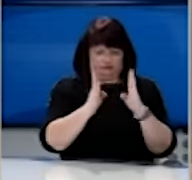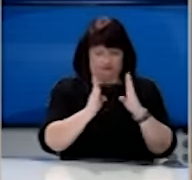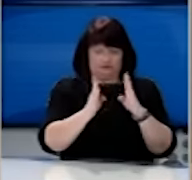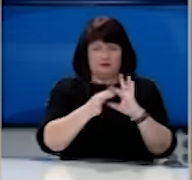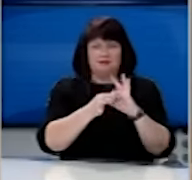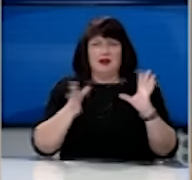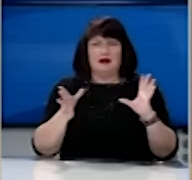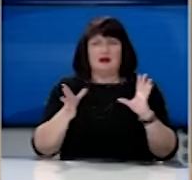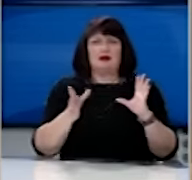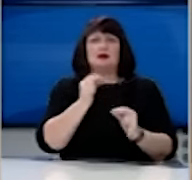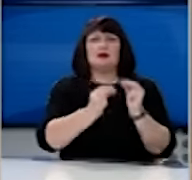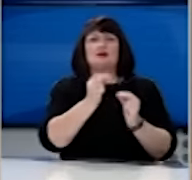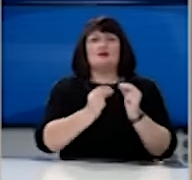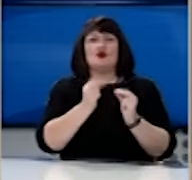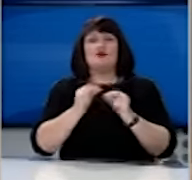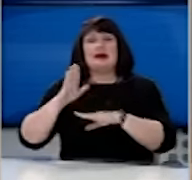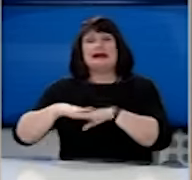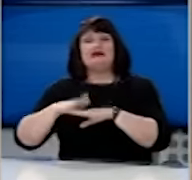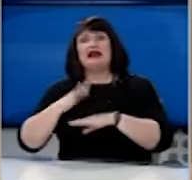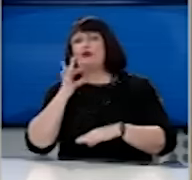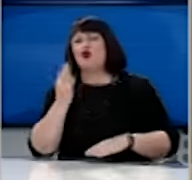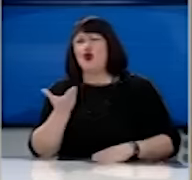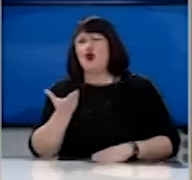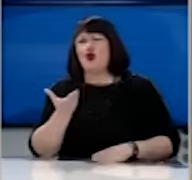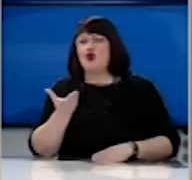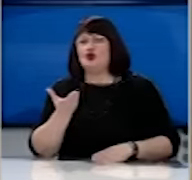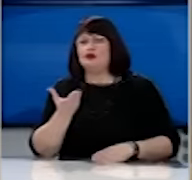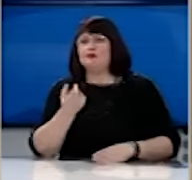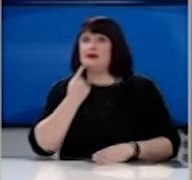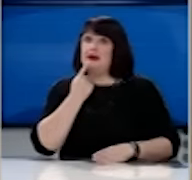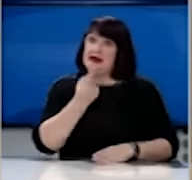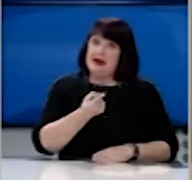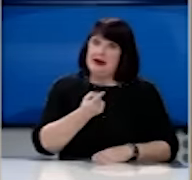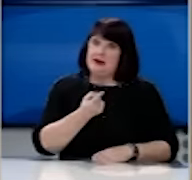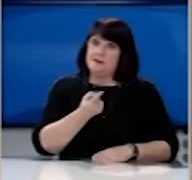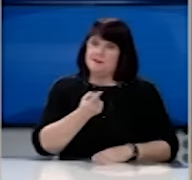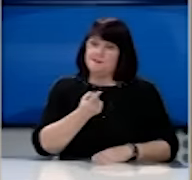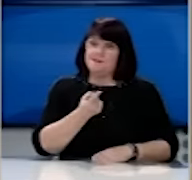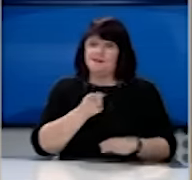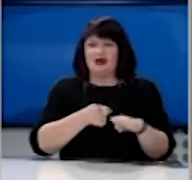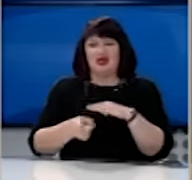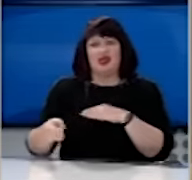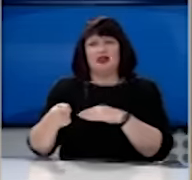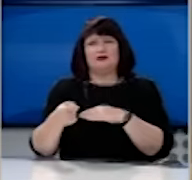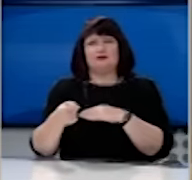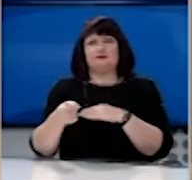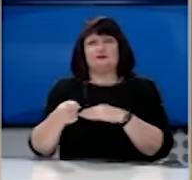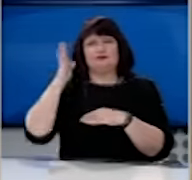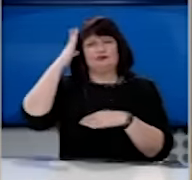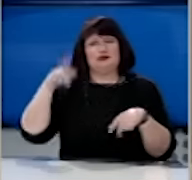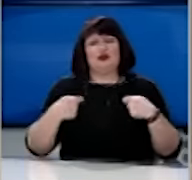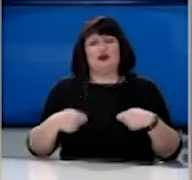το πρόβλημα από τις αιτίες του και το αποδίδει σε μια παρέκκληση από την